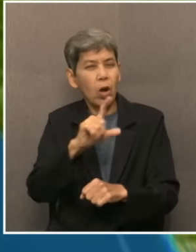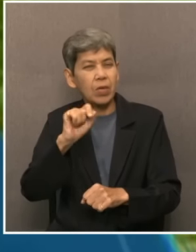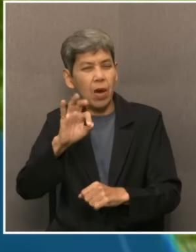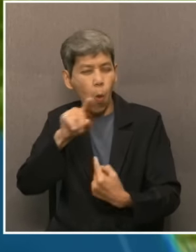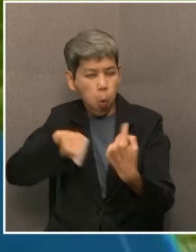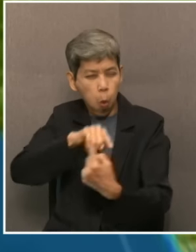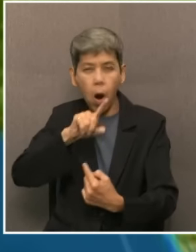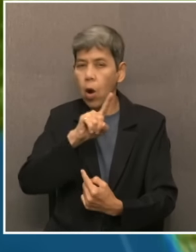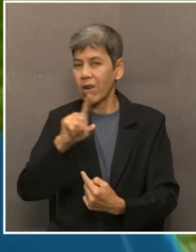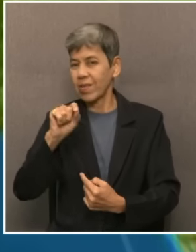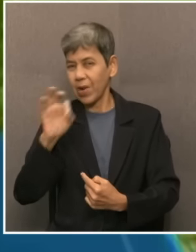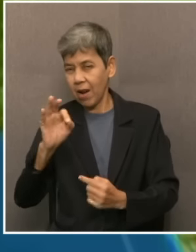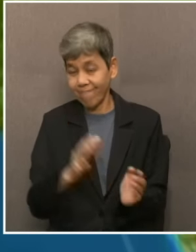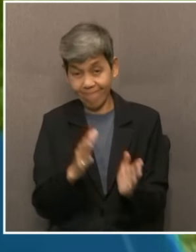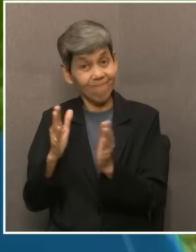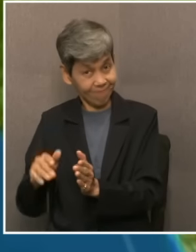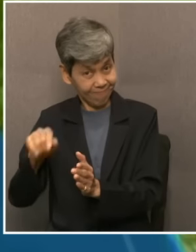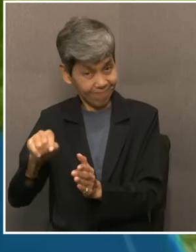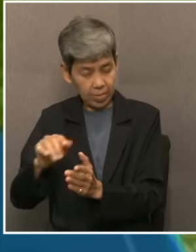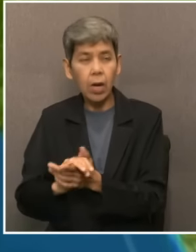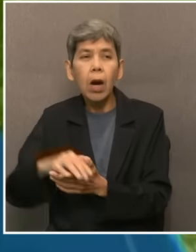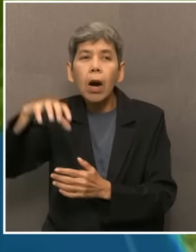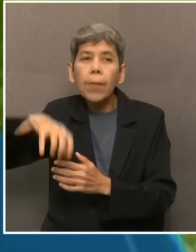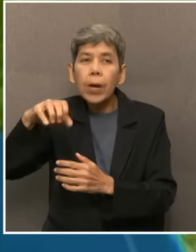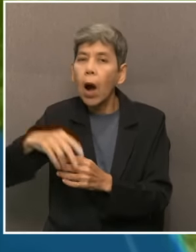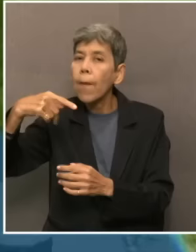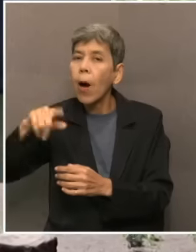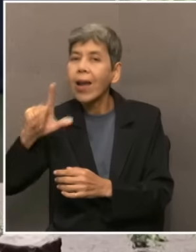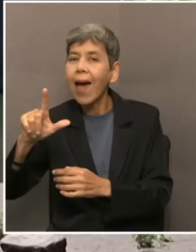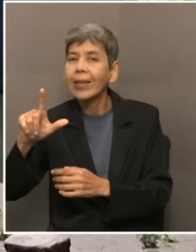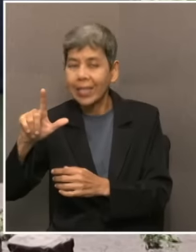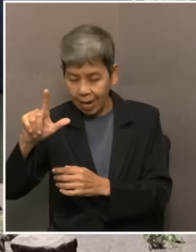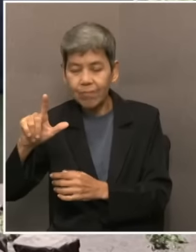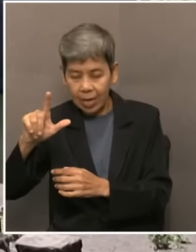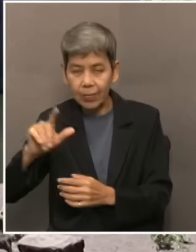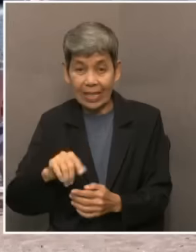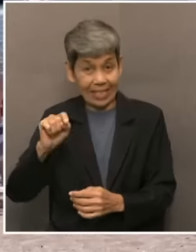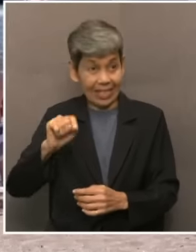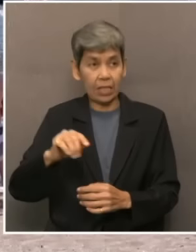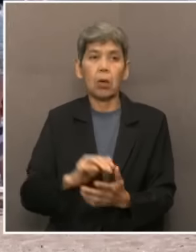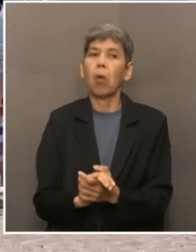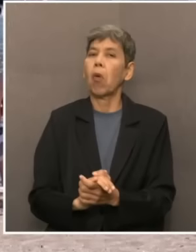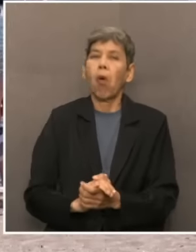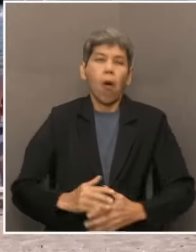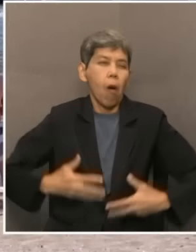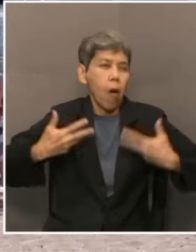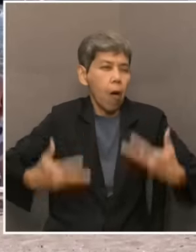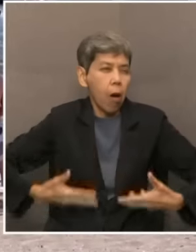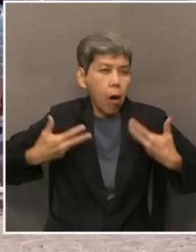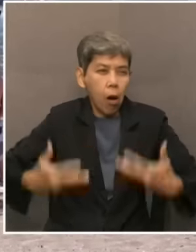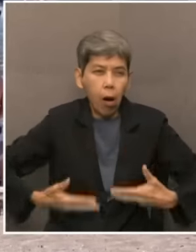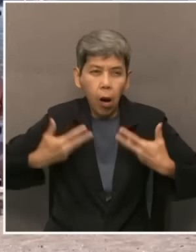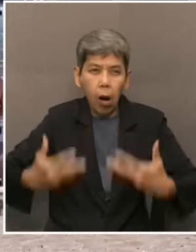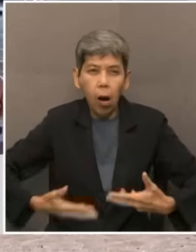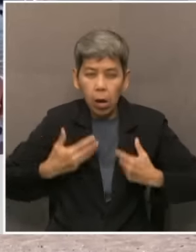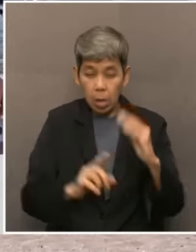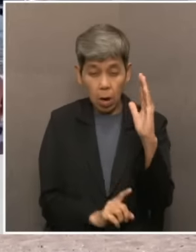่ะอีกด้านหนึ่ค่ คุผชมที่เมืองพอร์ตแรนด รัดโอเวกอนที่นี่ถูกคลนความร้อนนะคะ ที่ทำให้